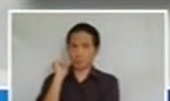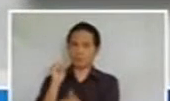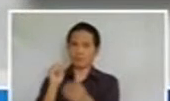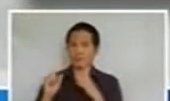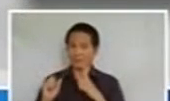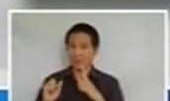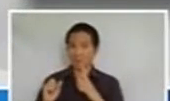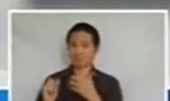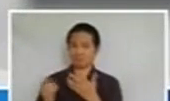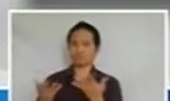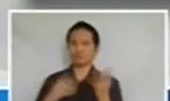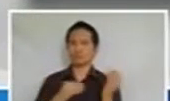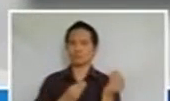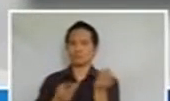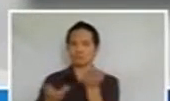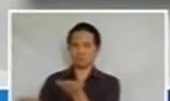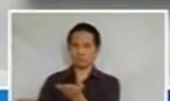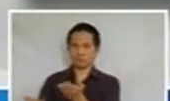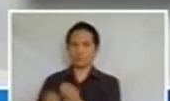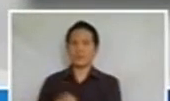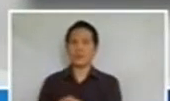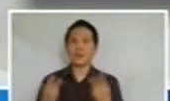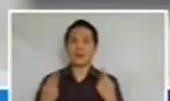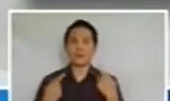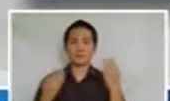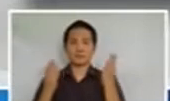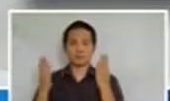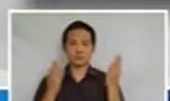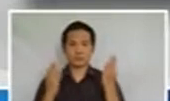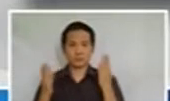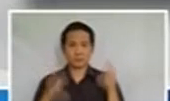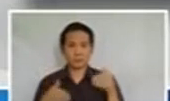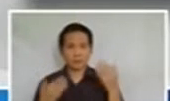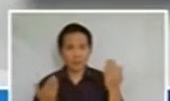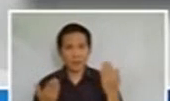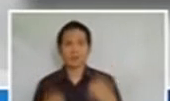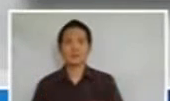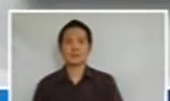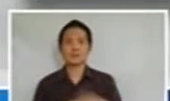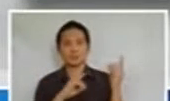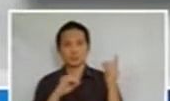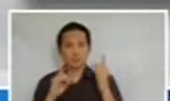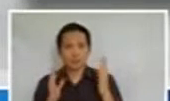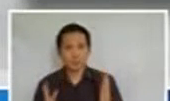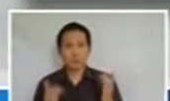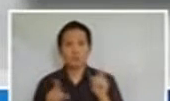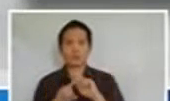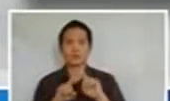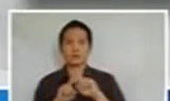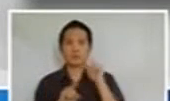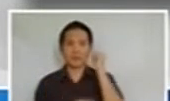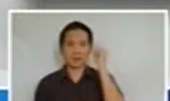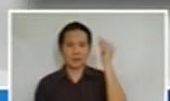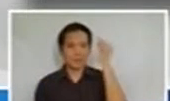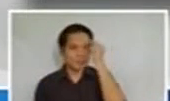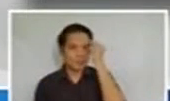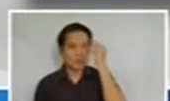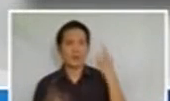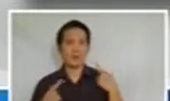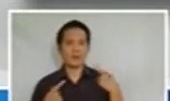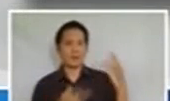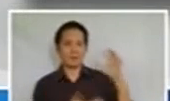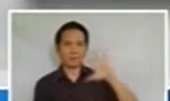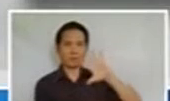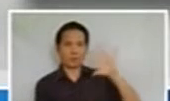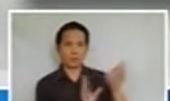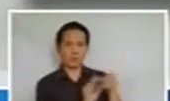ng BJMP dito sa lungsod ng Baguio. Para sa mga nais makatulong sa mga pamilya ng PDLs, narito ang